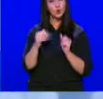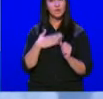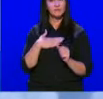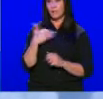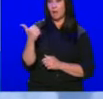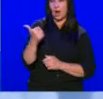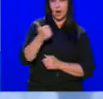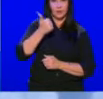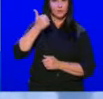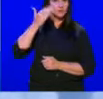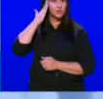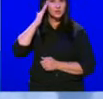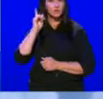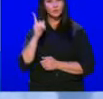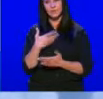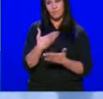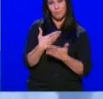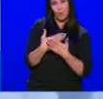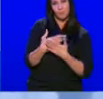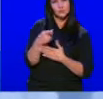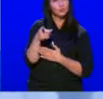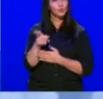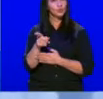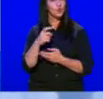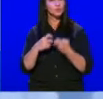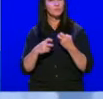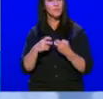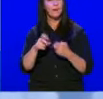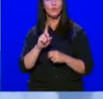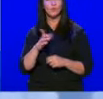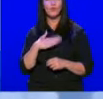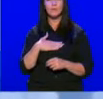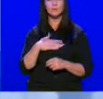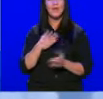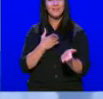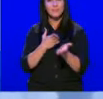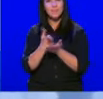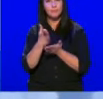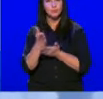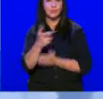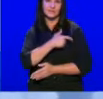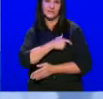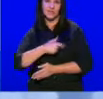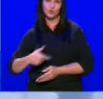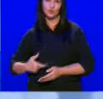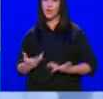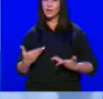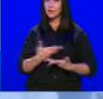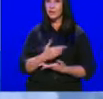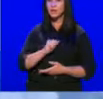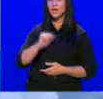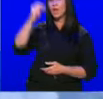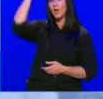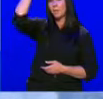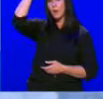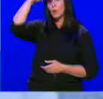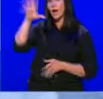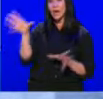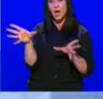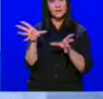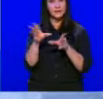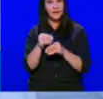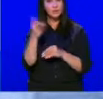има лидерство на страните, които са по-близко до този проблем, които имат по-непосредствен национален интерес. И България,